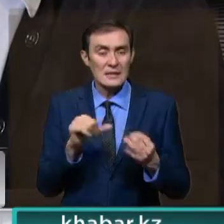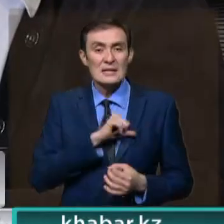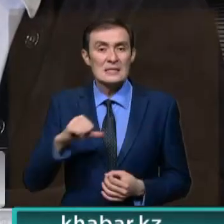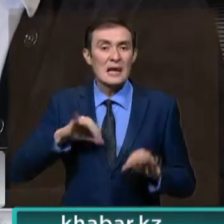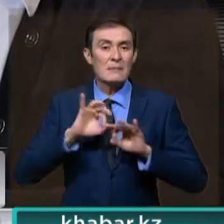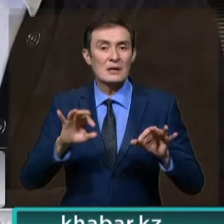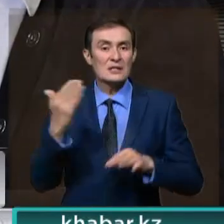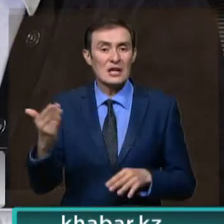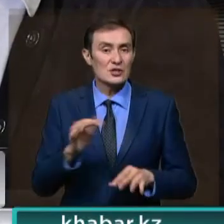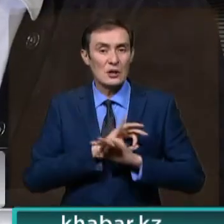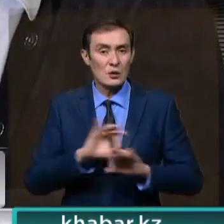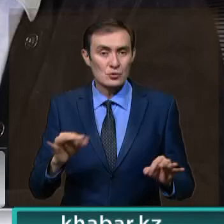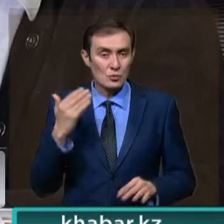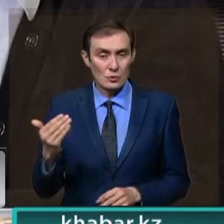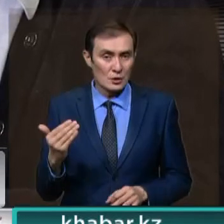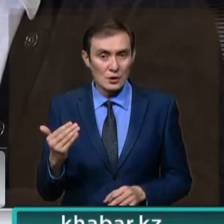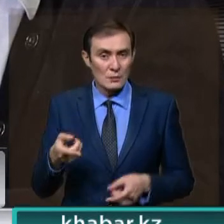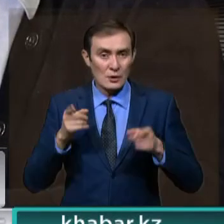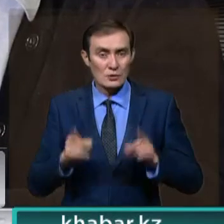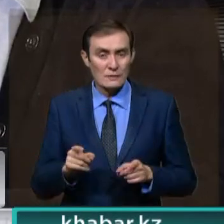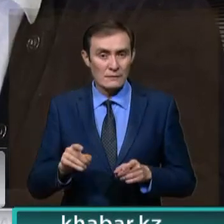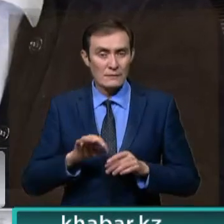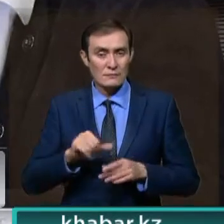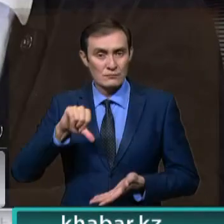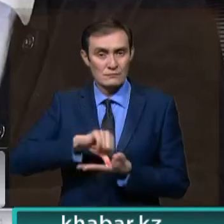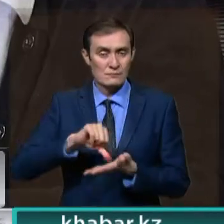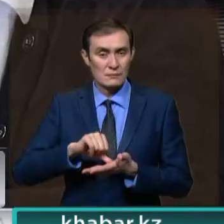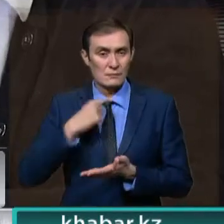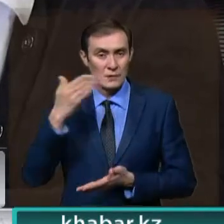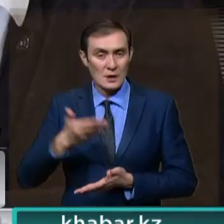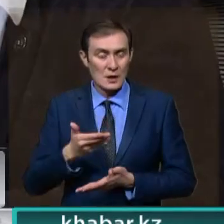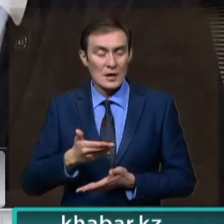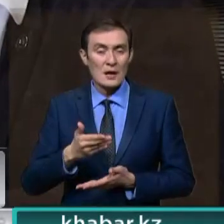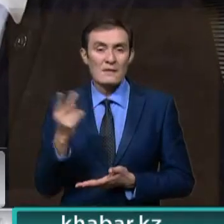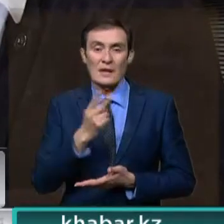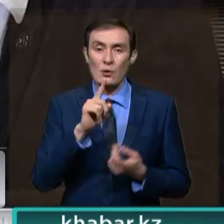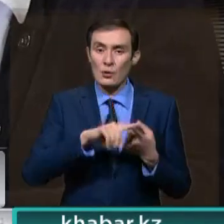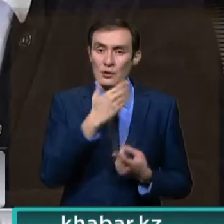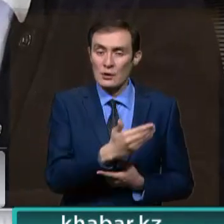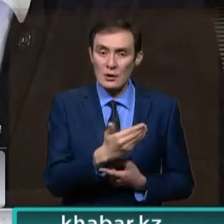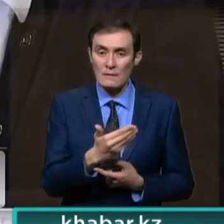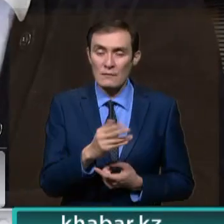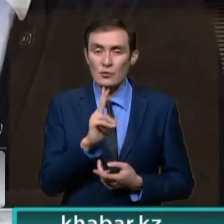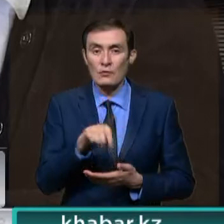хорош. Это раз. Он прирожденный сторителлер, как говорят. Во-вторых, интервьюер